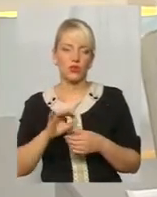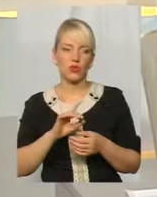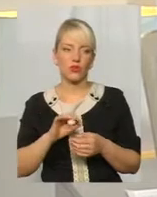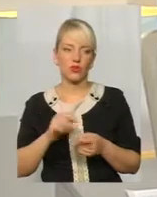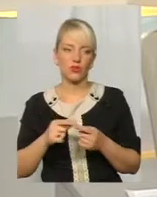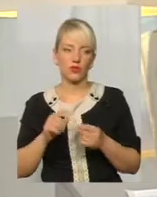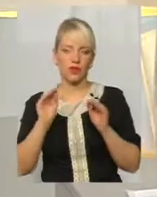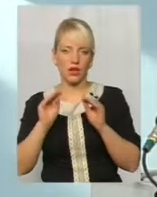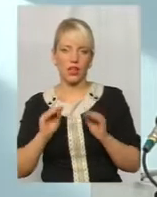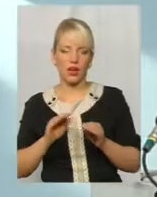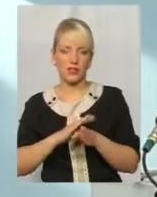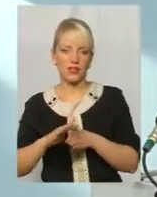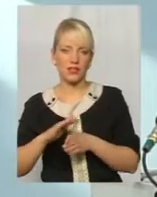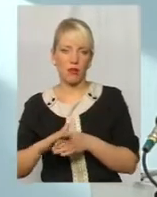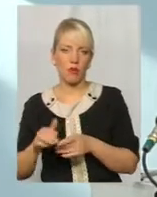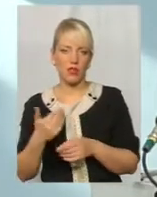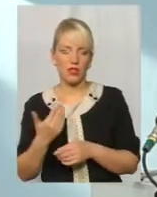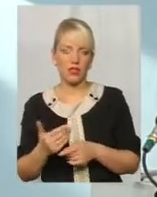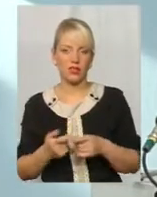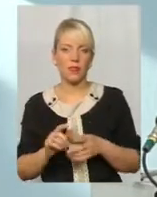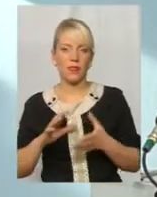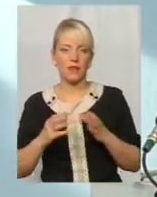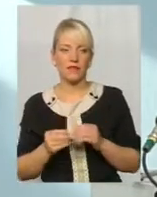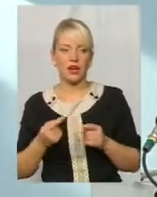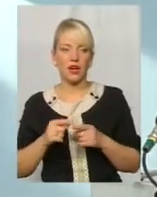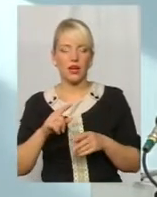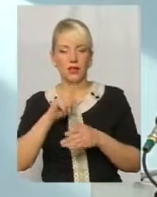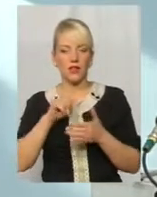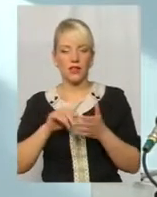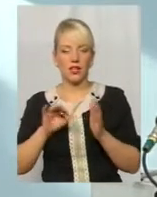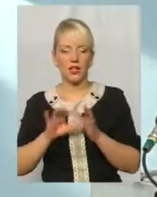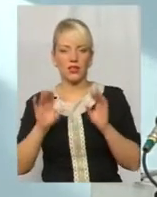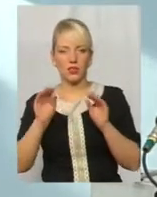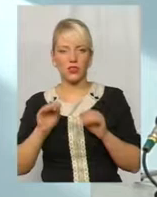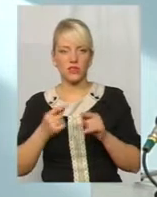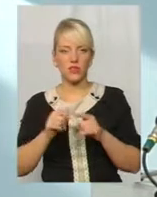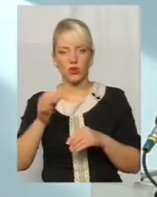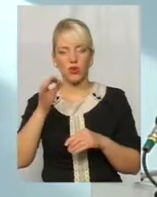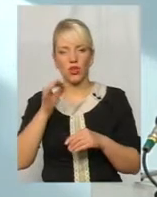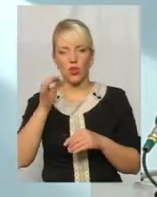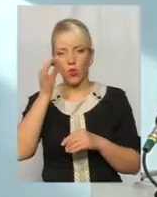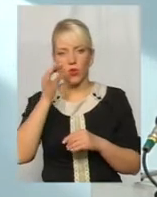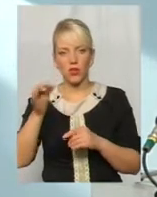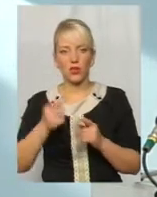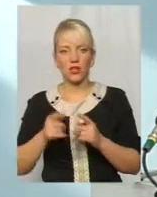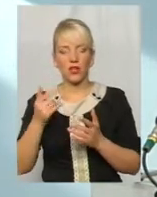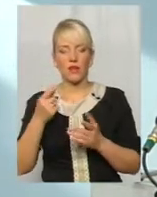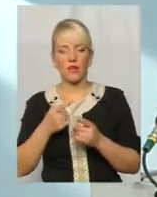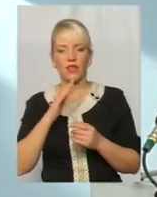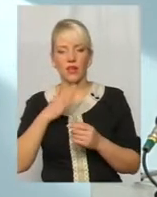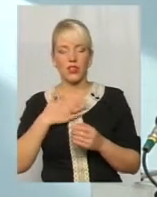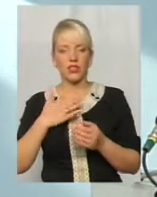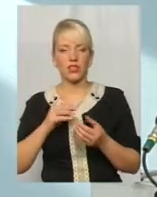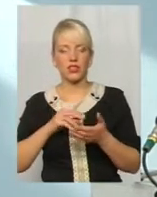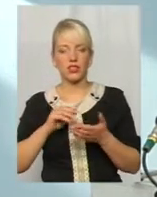її. Однозначно. Взагалі, питання електронного декларування досить тонке в нашій державі по тій причині,